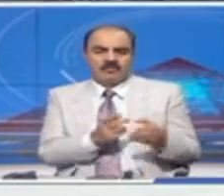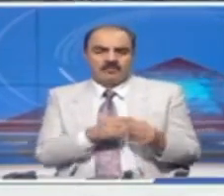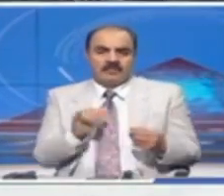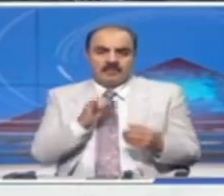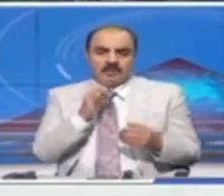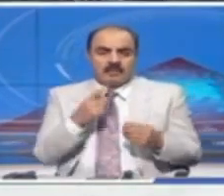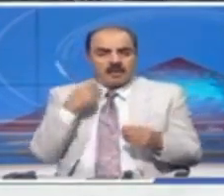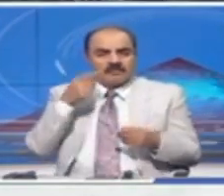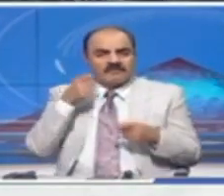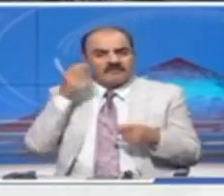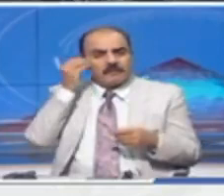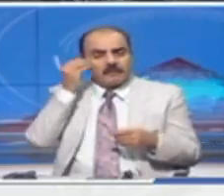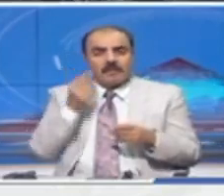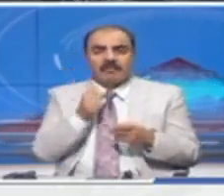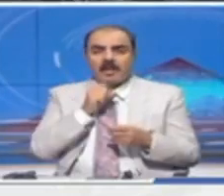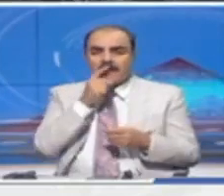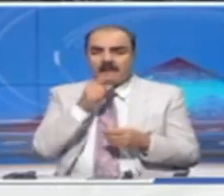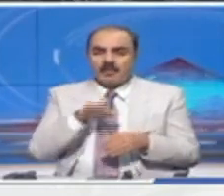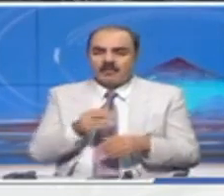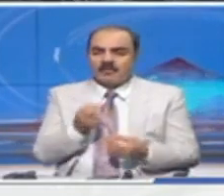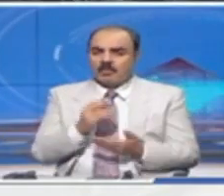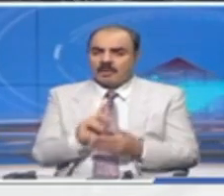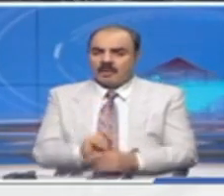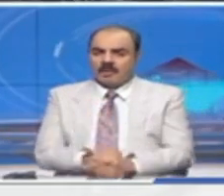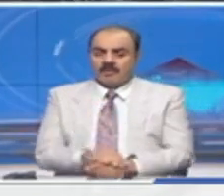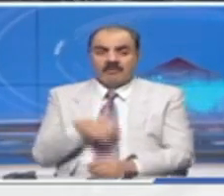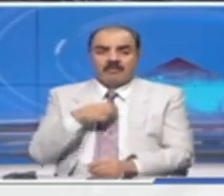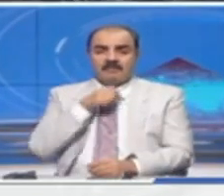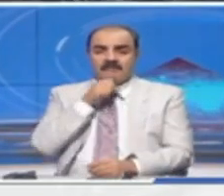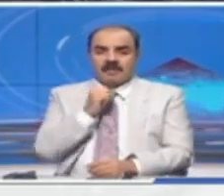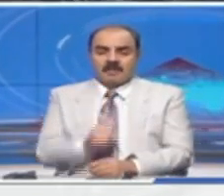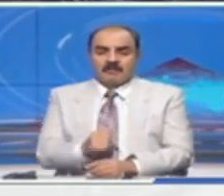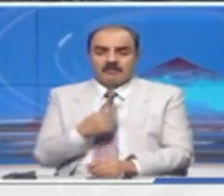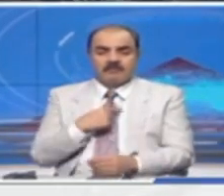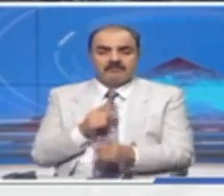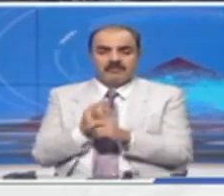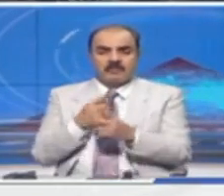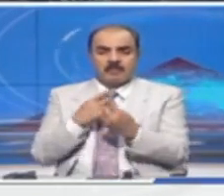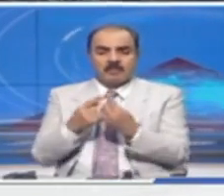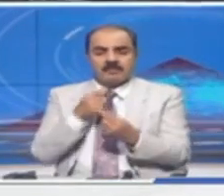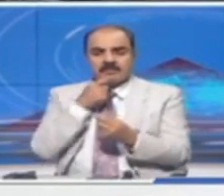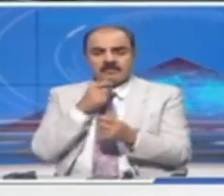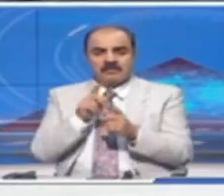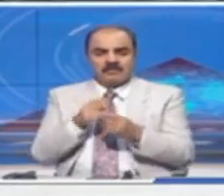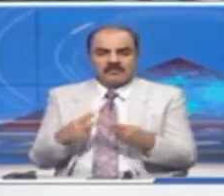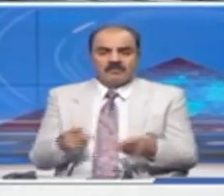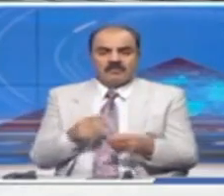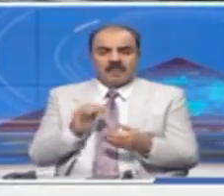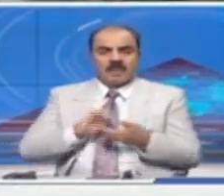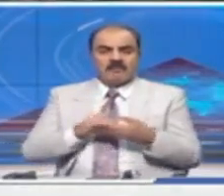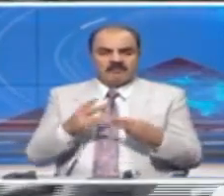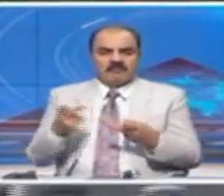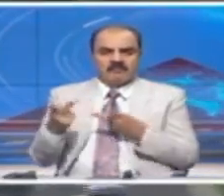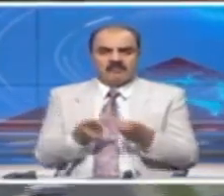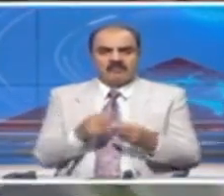مؤكدا ضرورة التعرف على موقف طالبان بشأن هذا المقترح. وكان الرئيس الفرنسي قد قال إن فرنسا وبريطانيا